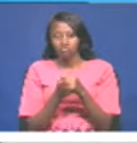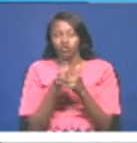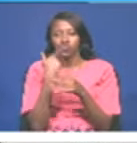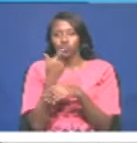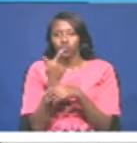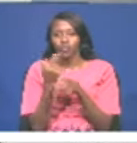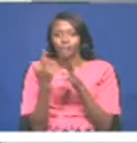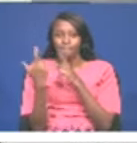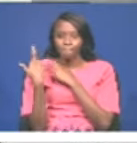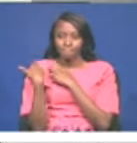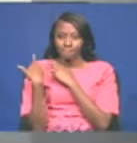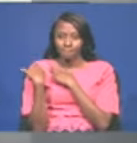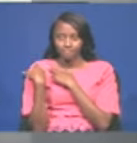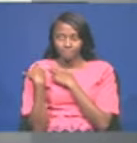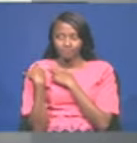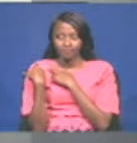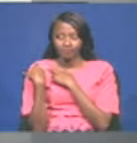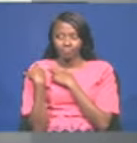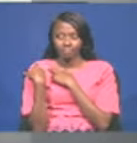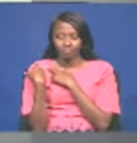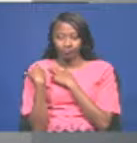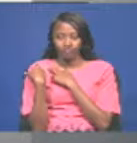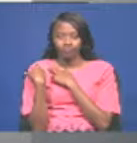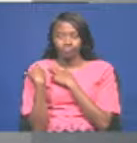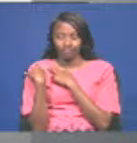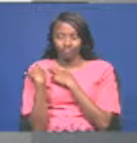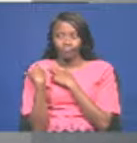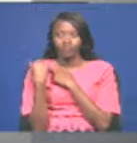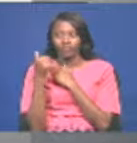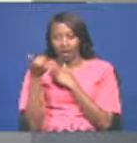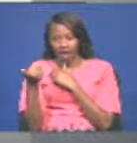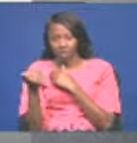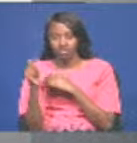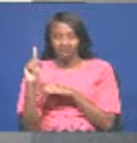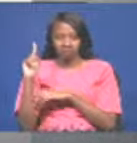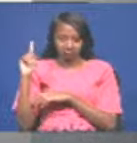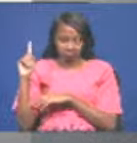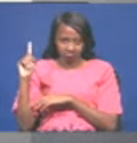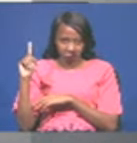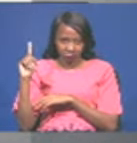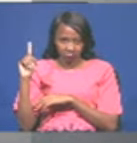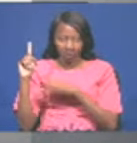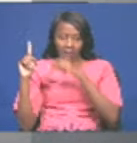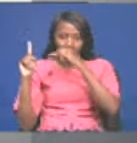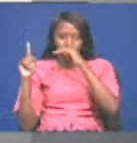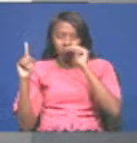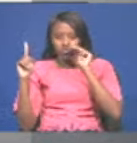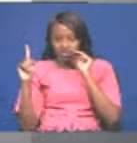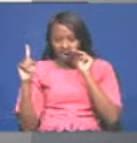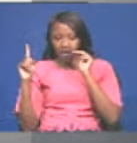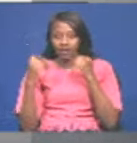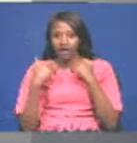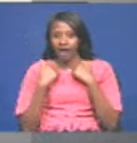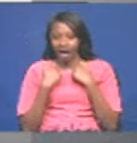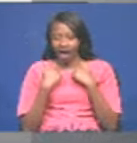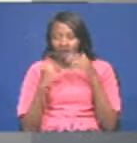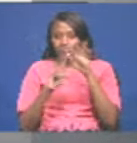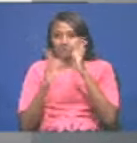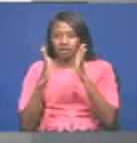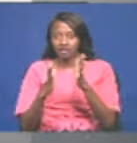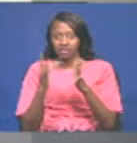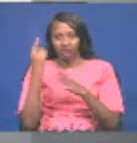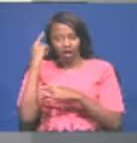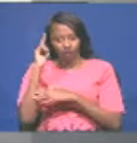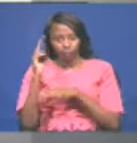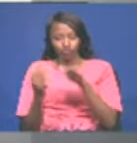na masala ya hazina. Vile vile tunamuona Musalia Mudavadi ambaye ni waziri wa mamlaka ya juu